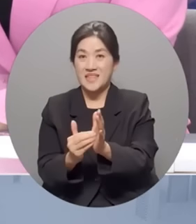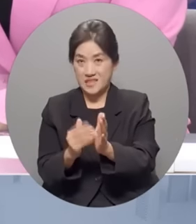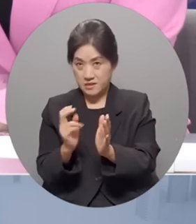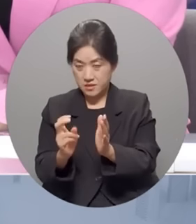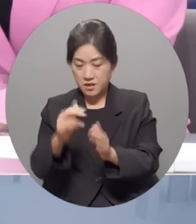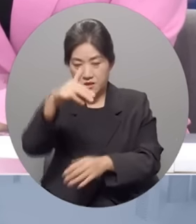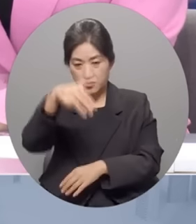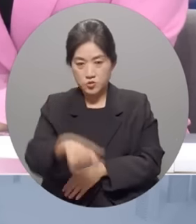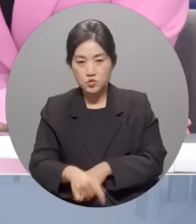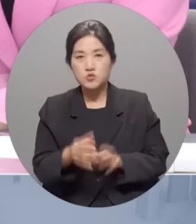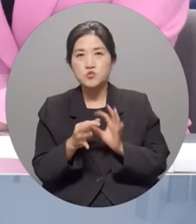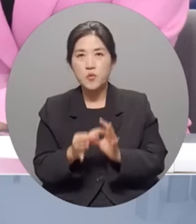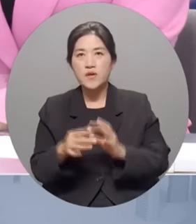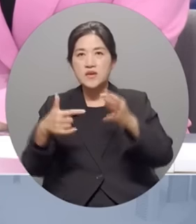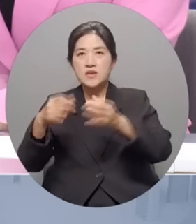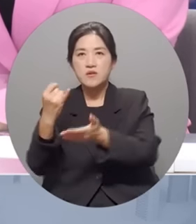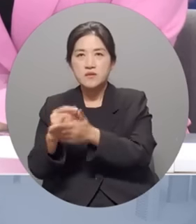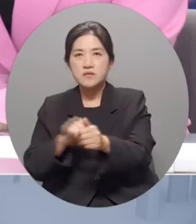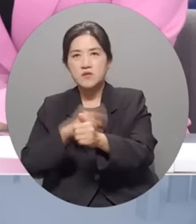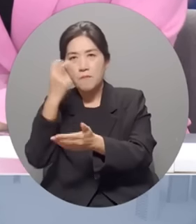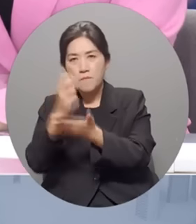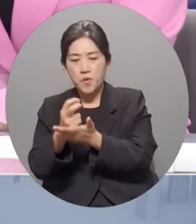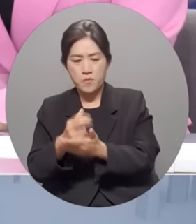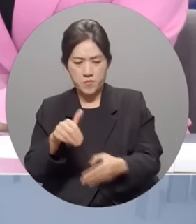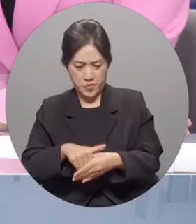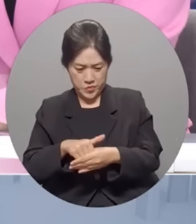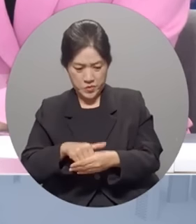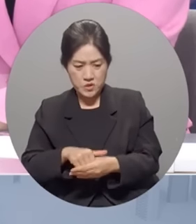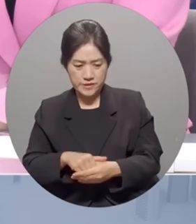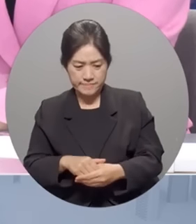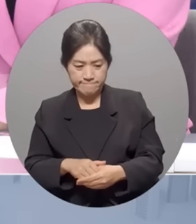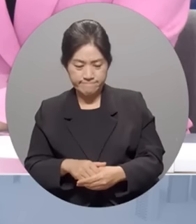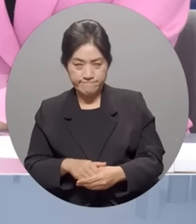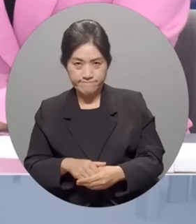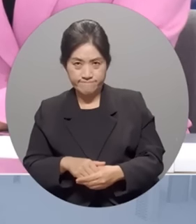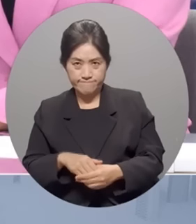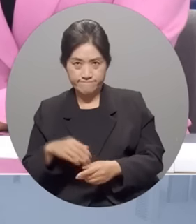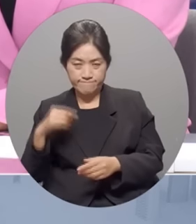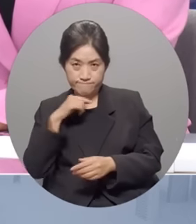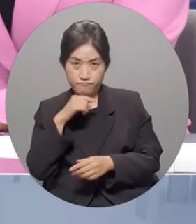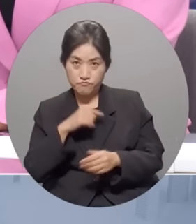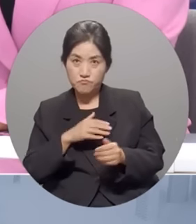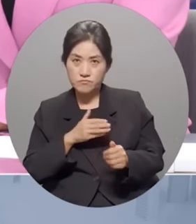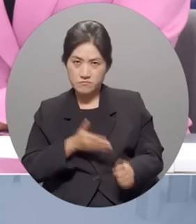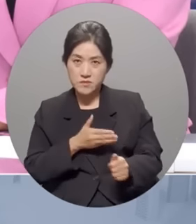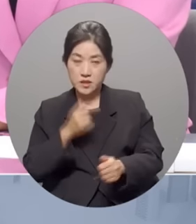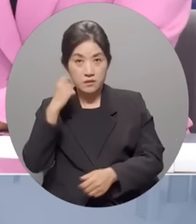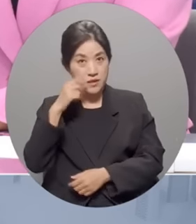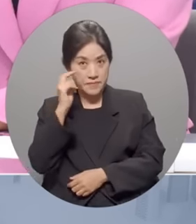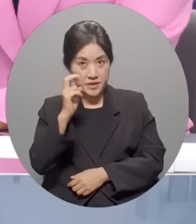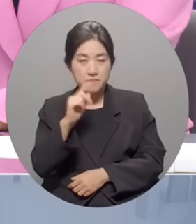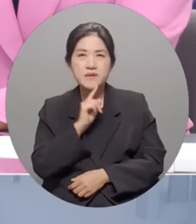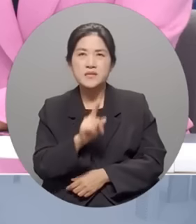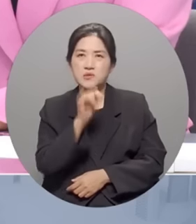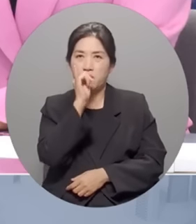김여사에게 김건효 특검법 표단 속에 나선 거라는 해석도 나왔습니다 한 대표의